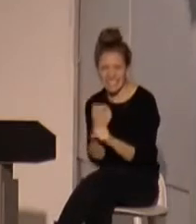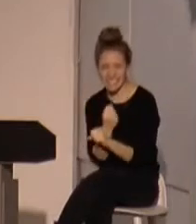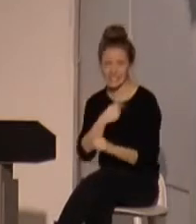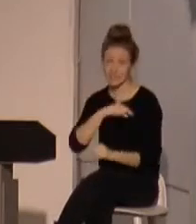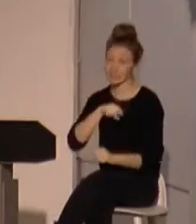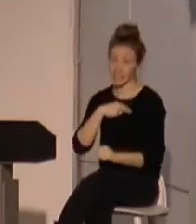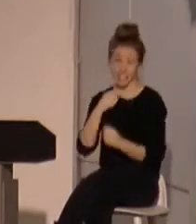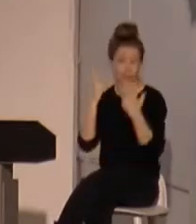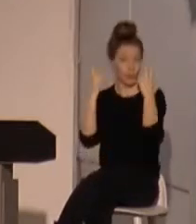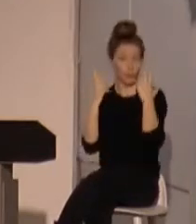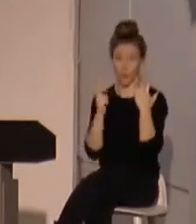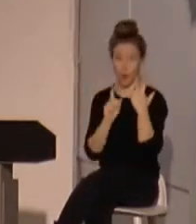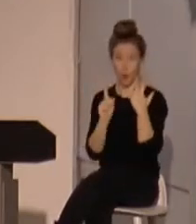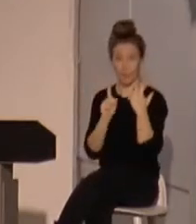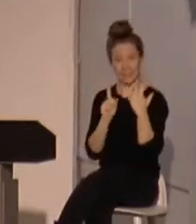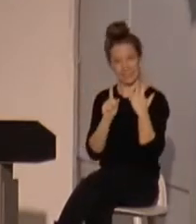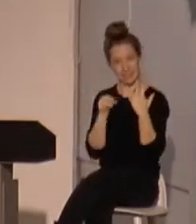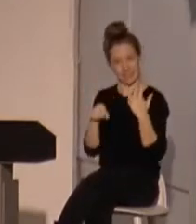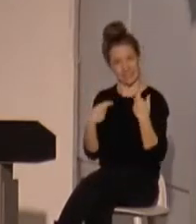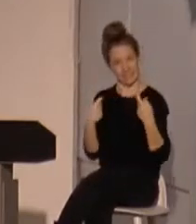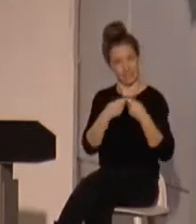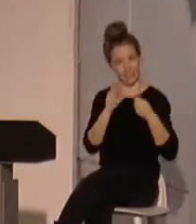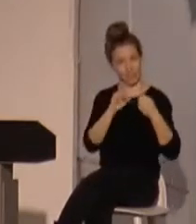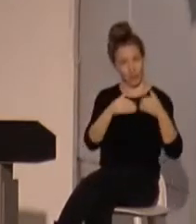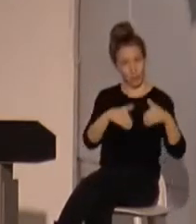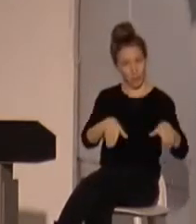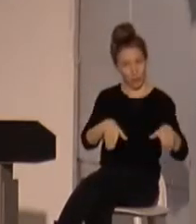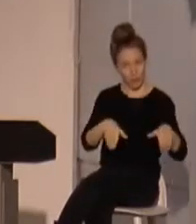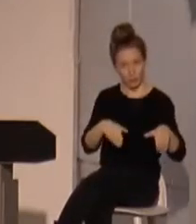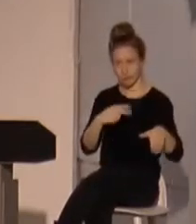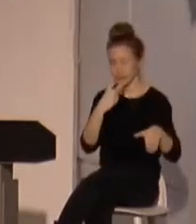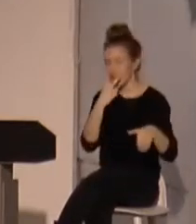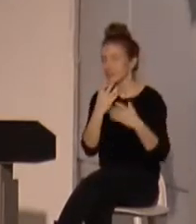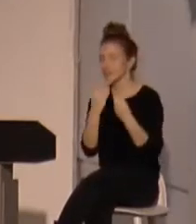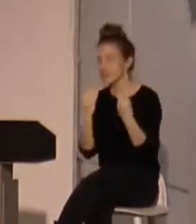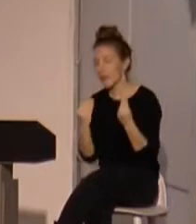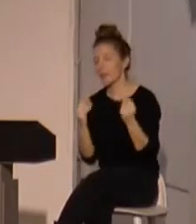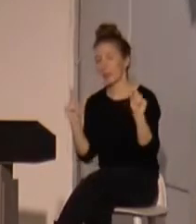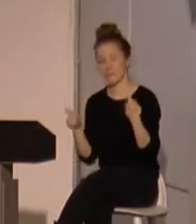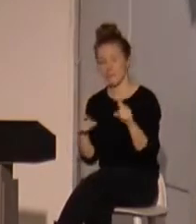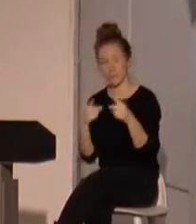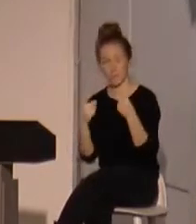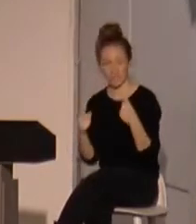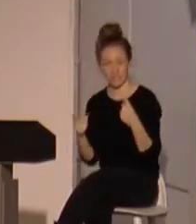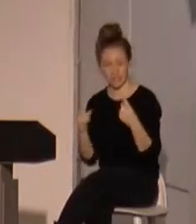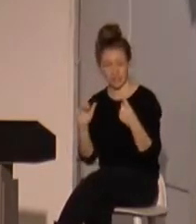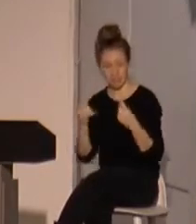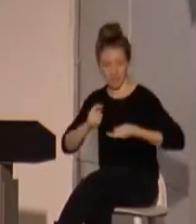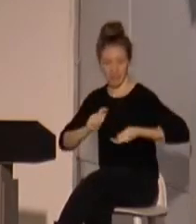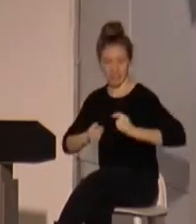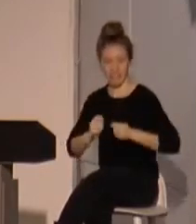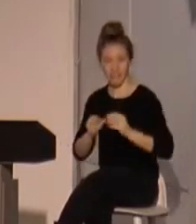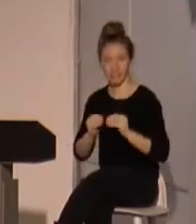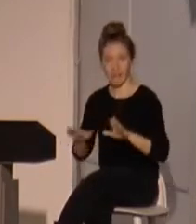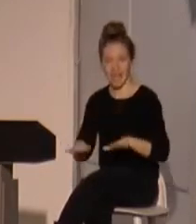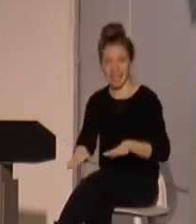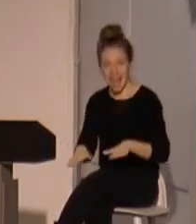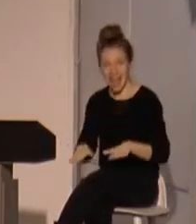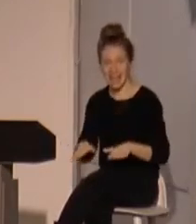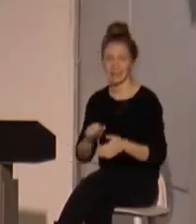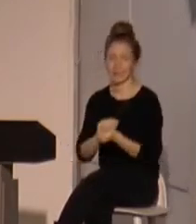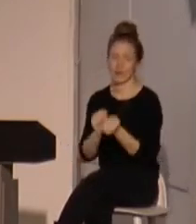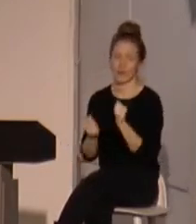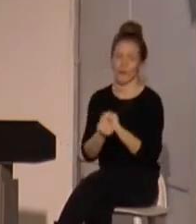לא מצפים מהם בהקשר של מוגבלות. אנחנו ראינו שם המון עניין של מוזיקה, של טיפוף עם הרגליים או